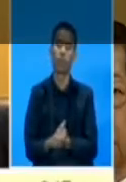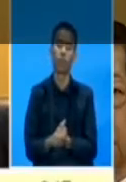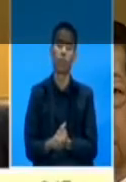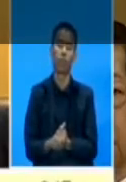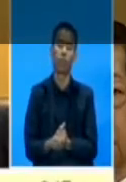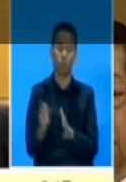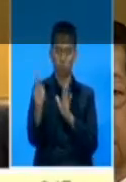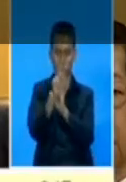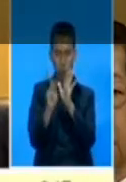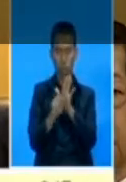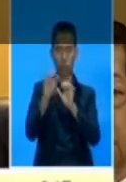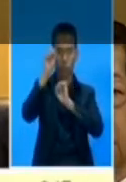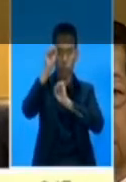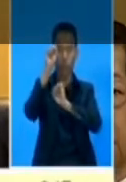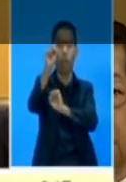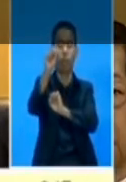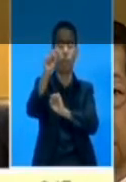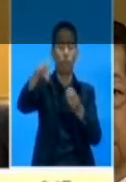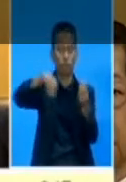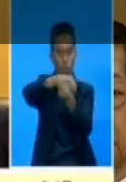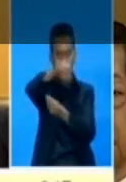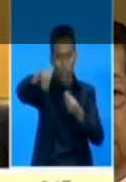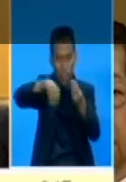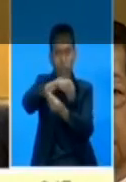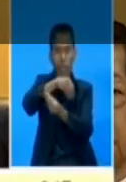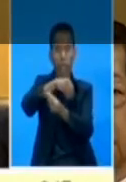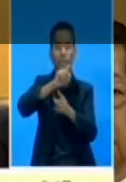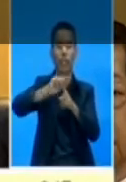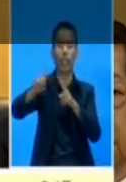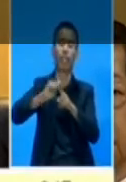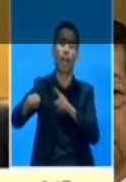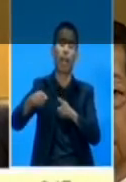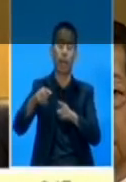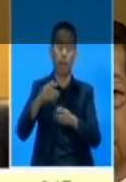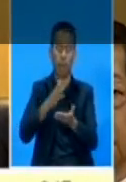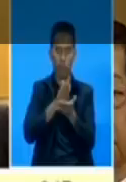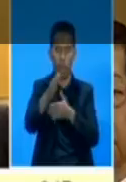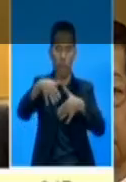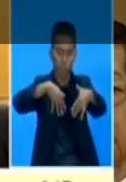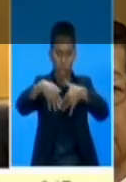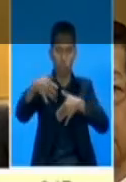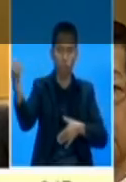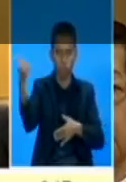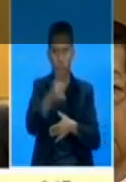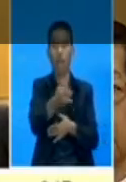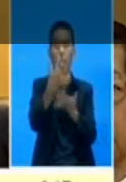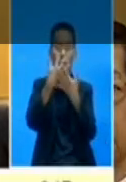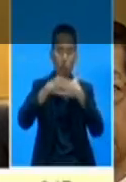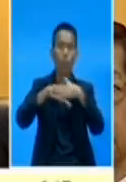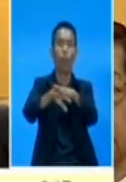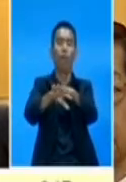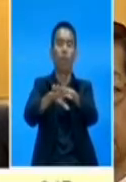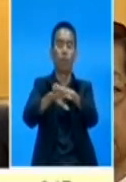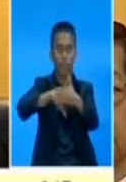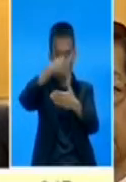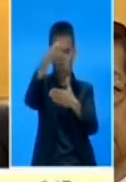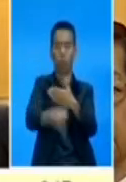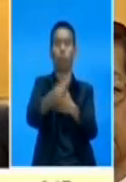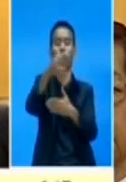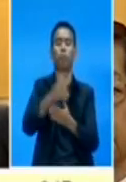าบังคับให้ทุกธุรกิจธุรกรรมภาคประชาชนเข้ามามีส่วนร่วมแค่นี้จบครับ